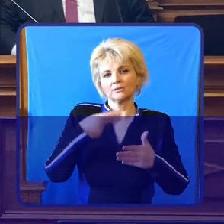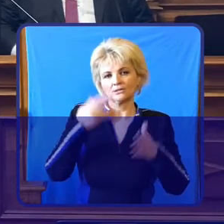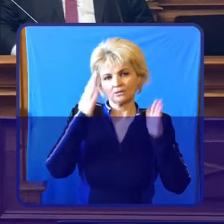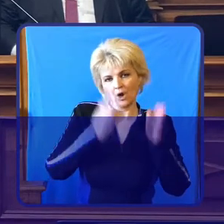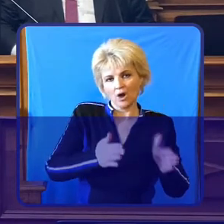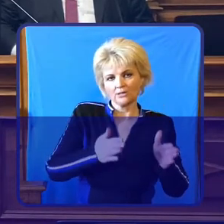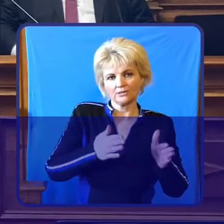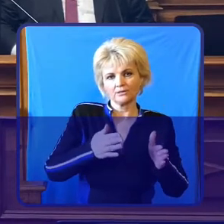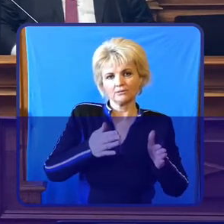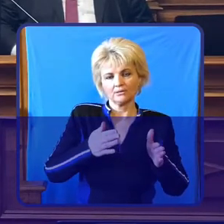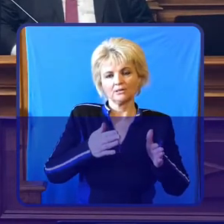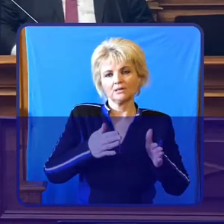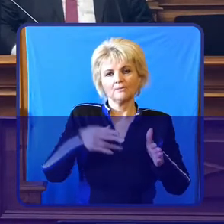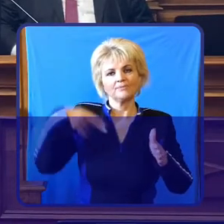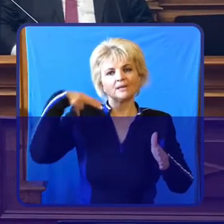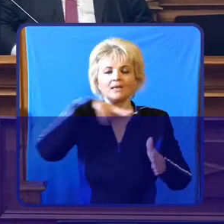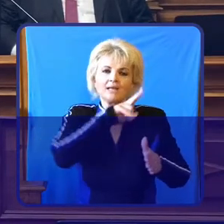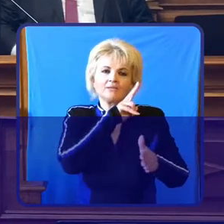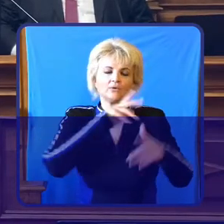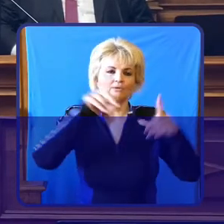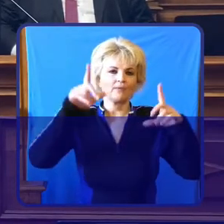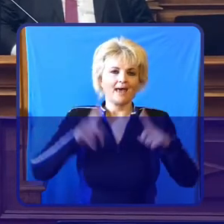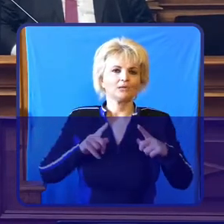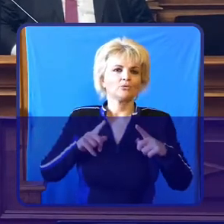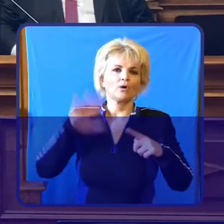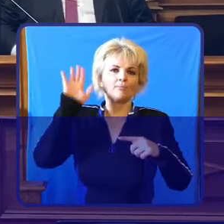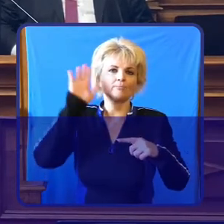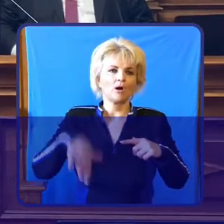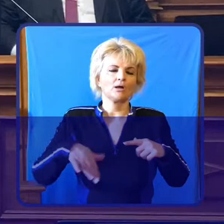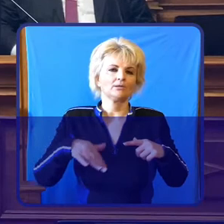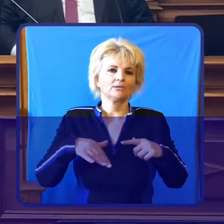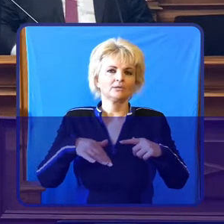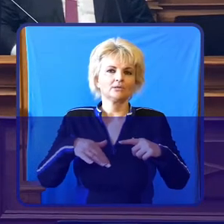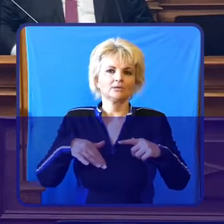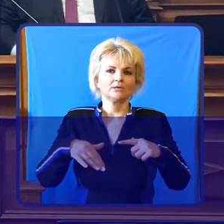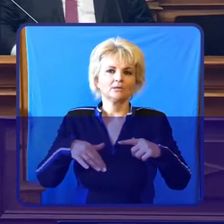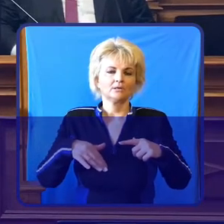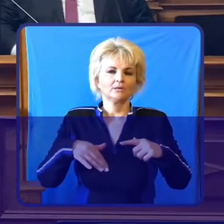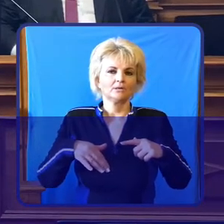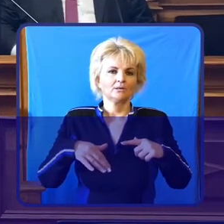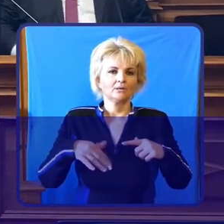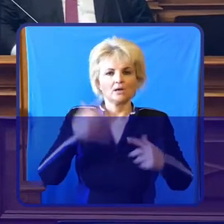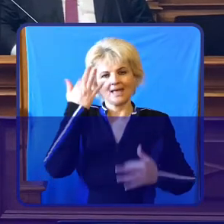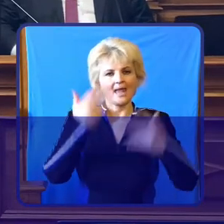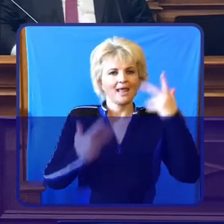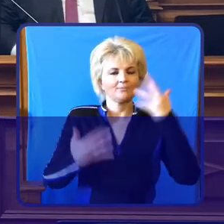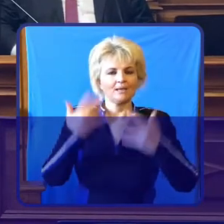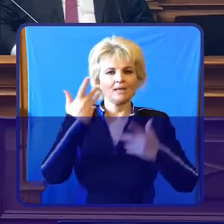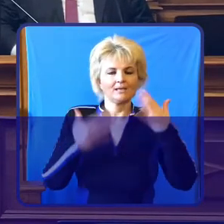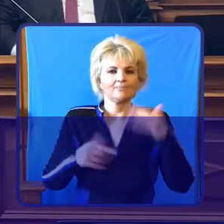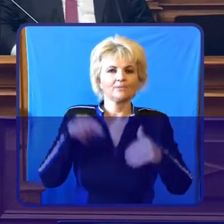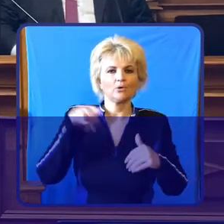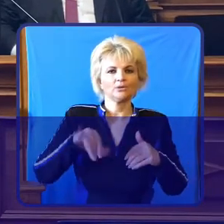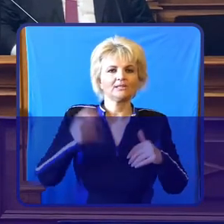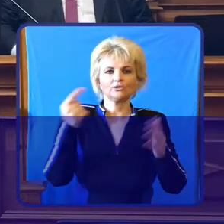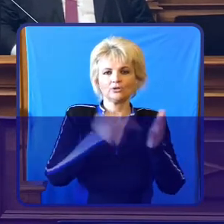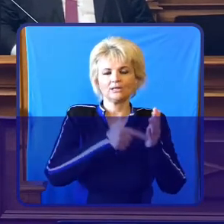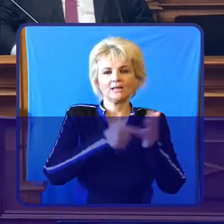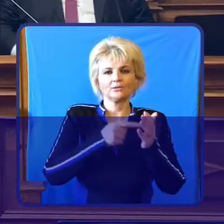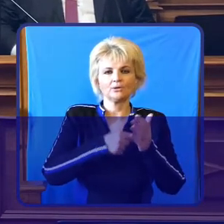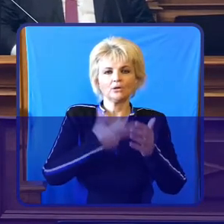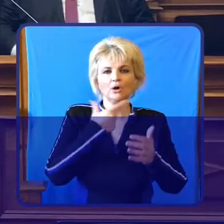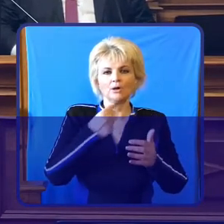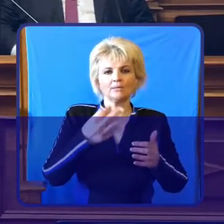és hétfőn várjuk majd a bontási eljárás alapján az eredményeket, de ott is kötelezően a 30